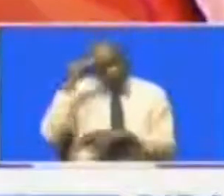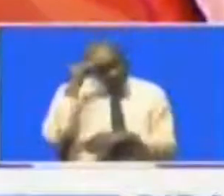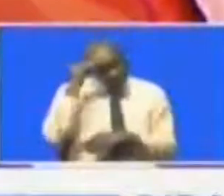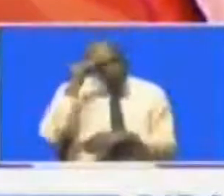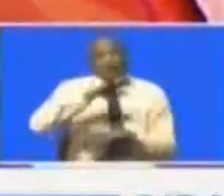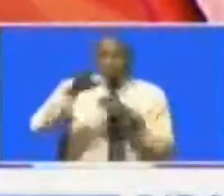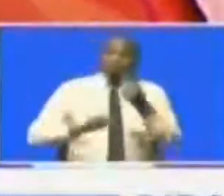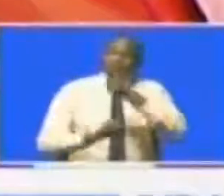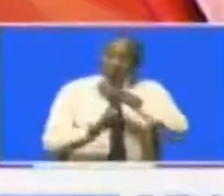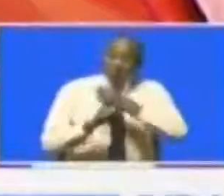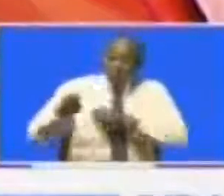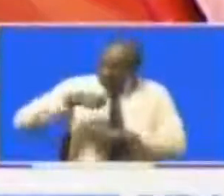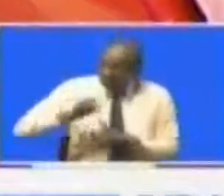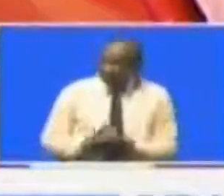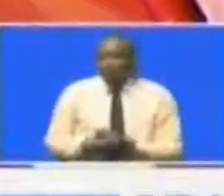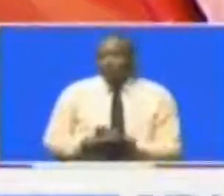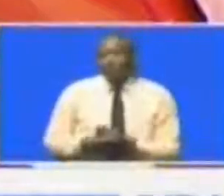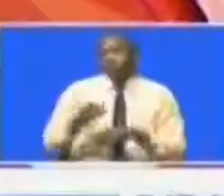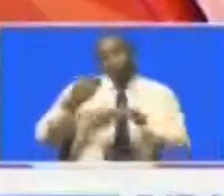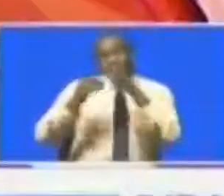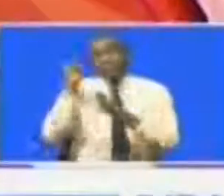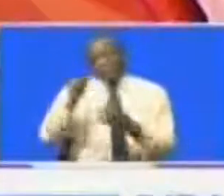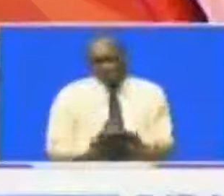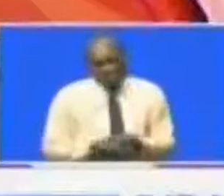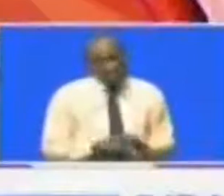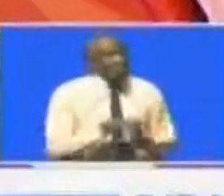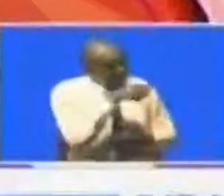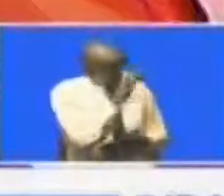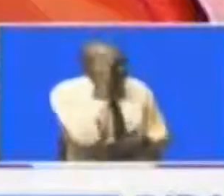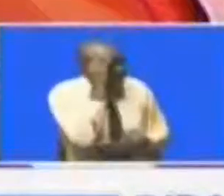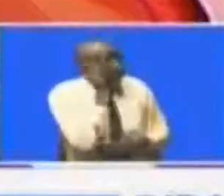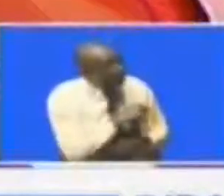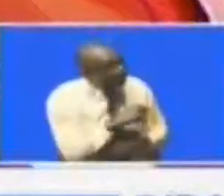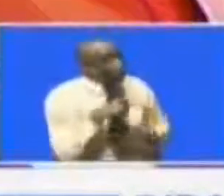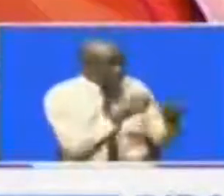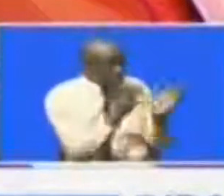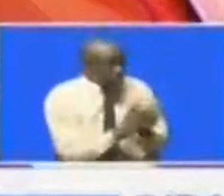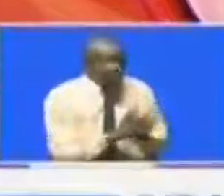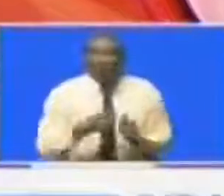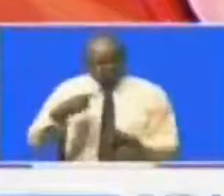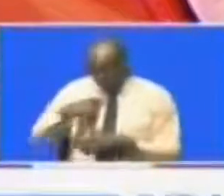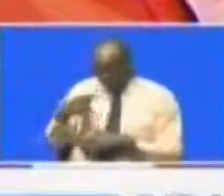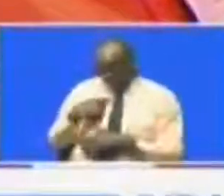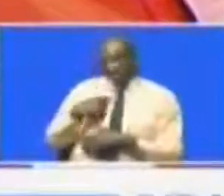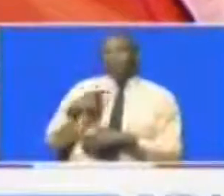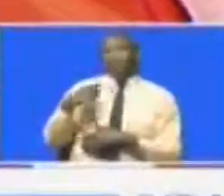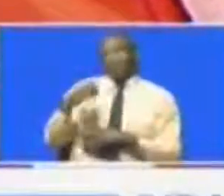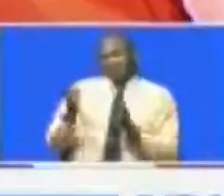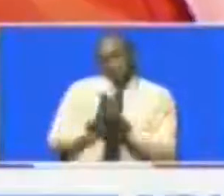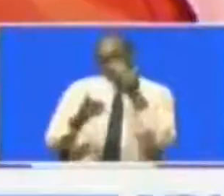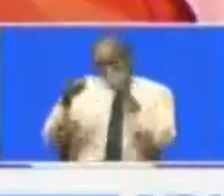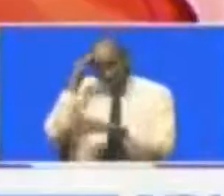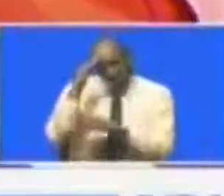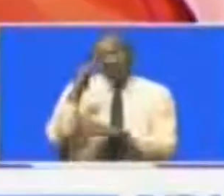atatuunga ili tujenge Kenya. Na wenyewe mnasoma ama mmemaliza? Mimi bado niko shule nasoma katika chuo kikuu